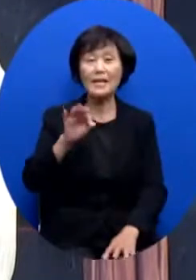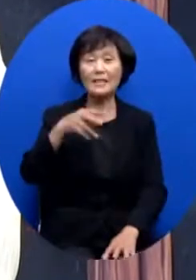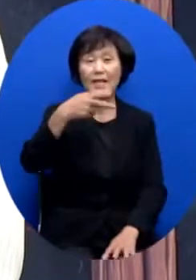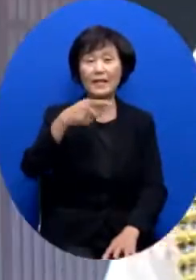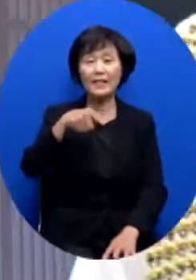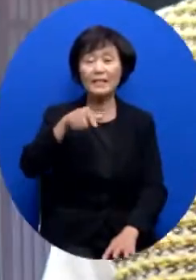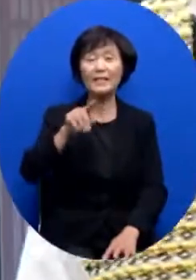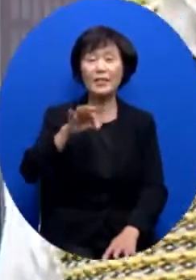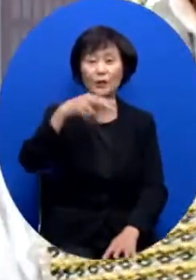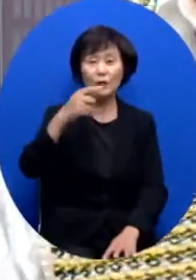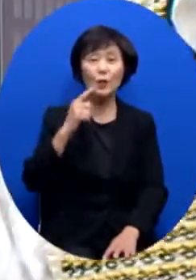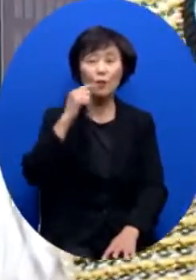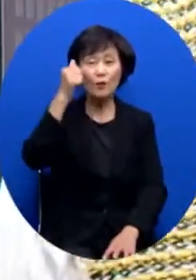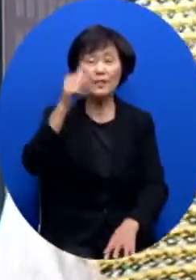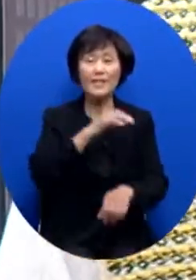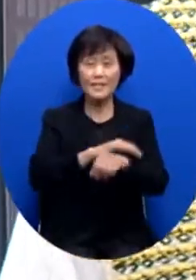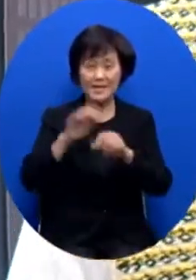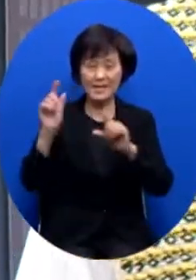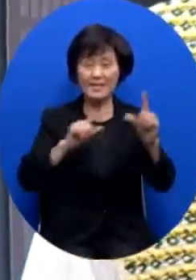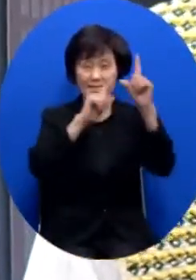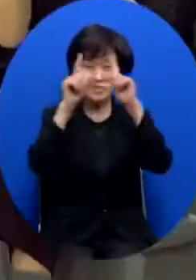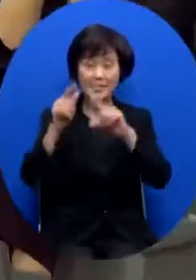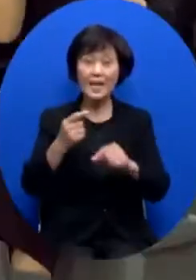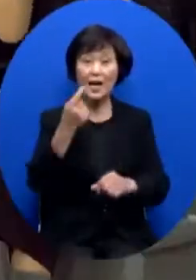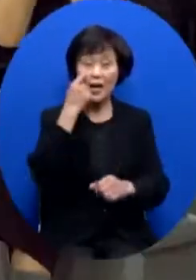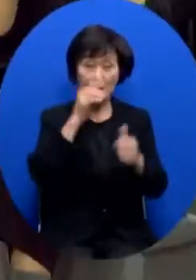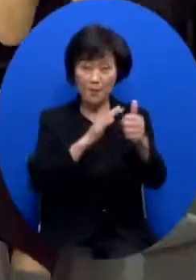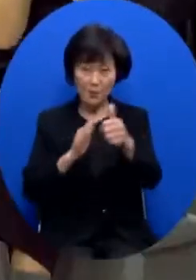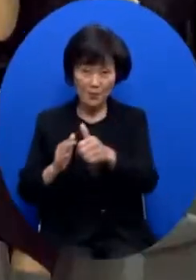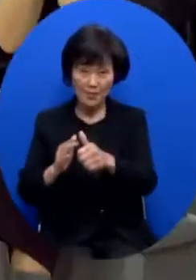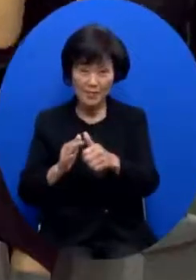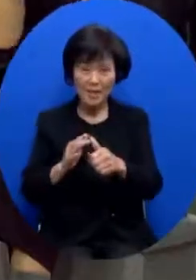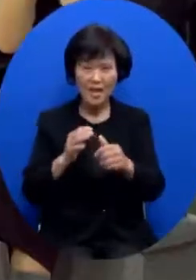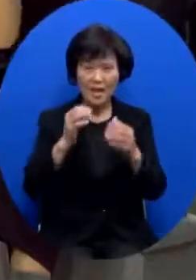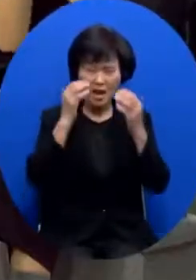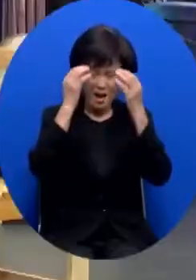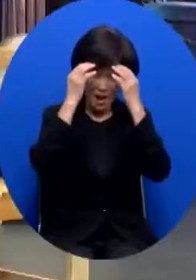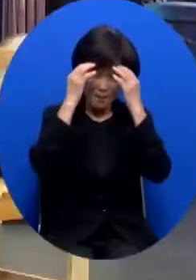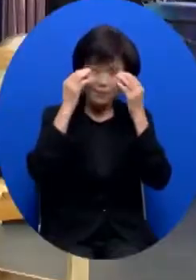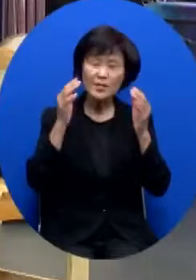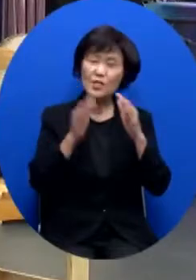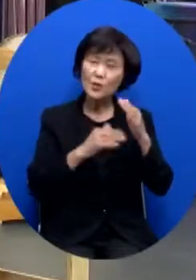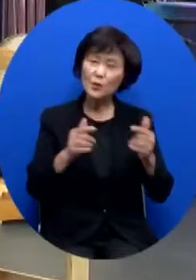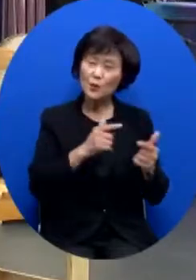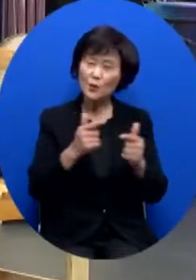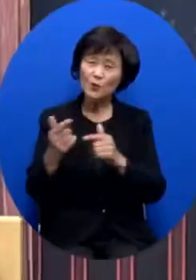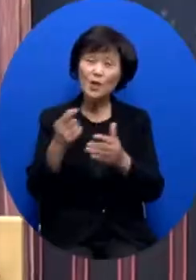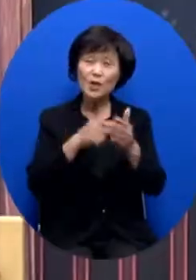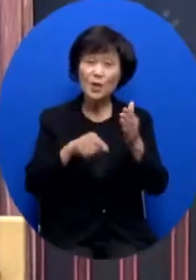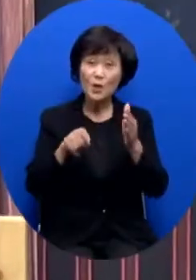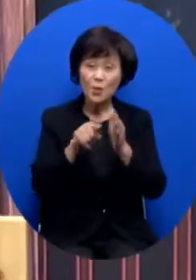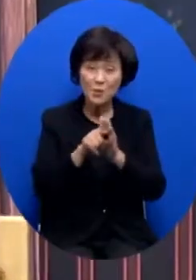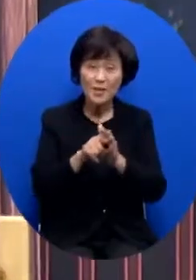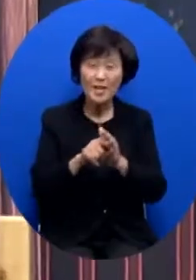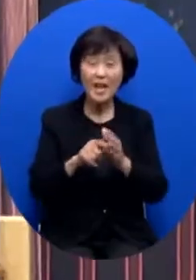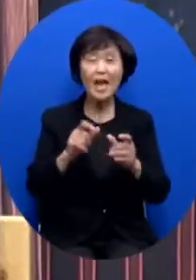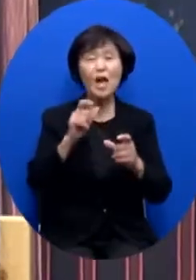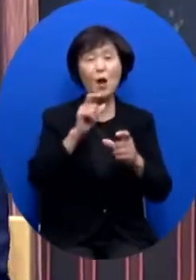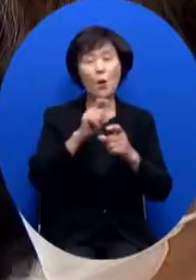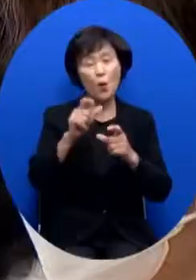살아보세요입니다. 신앙 고민, 재정 걱정 등으로 골치 아픈 성도들을 위한 대국민 고민 해결 프로젝트를